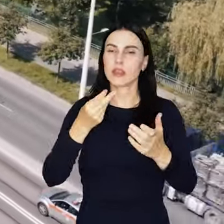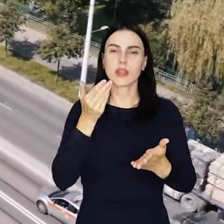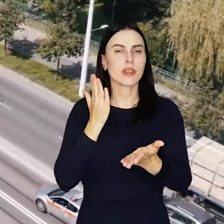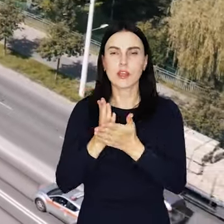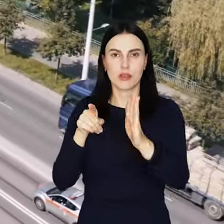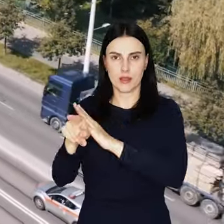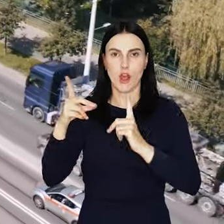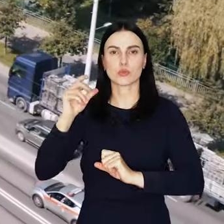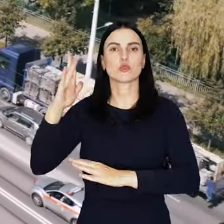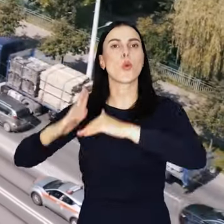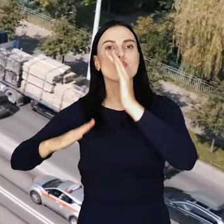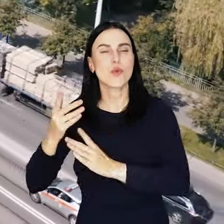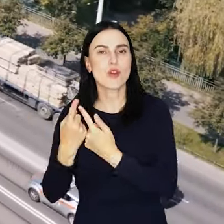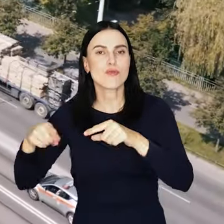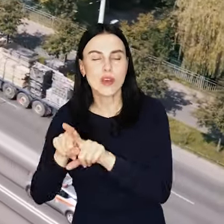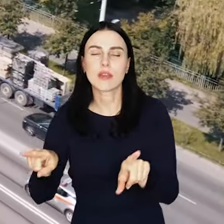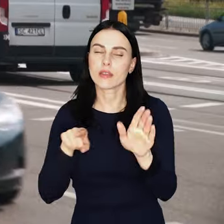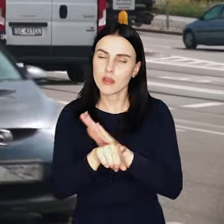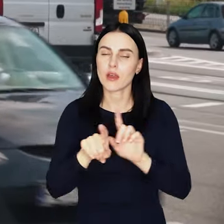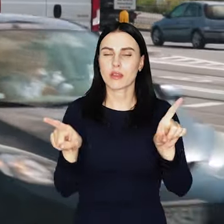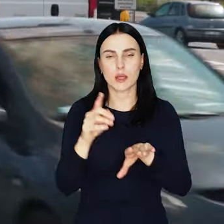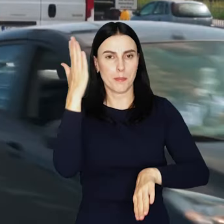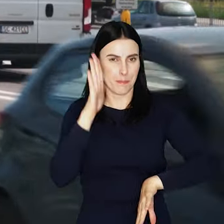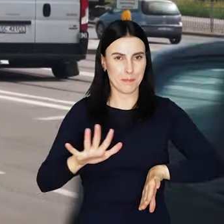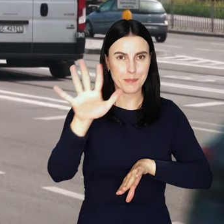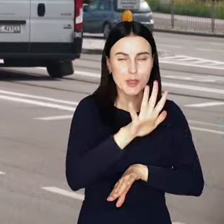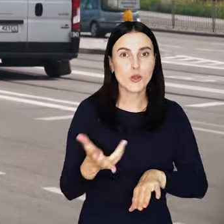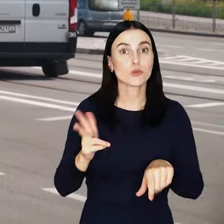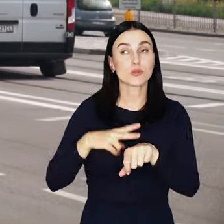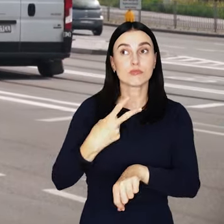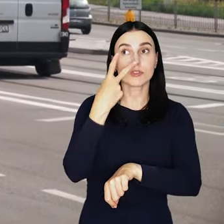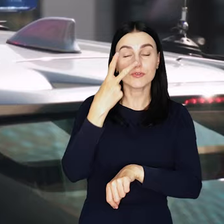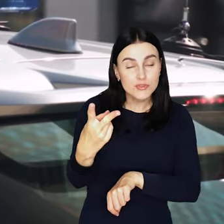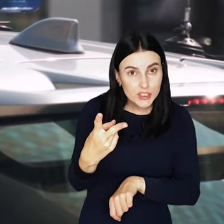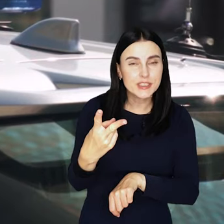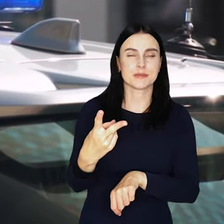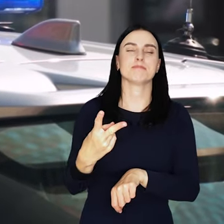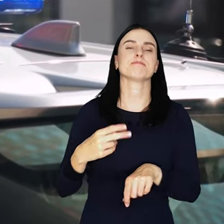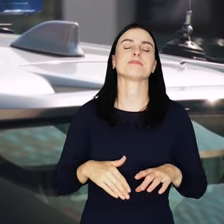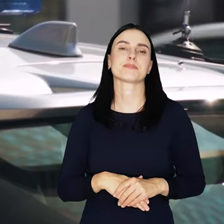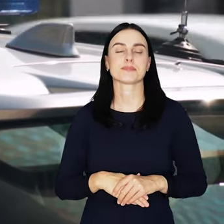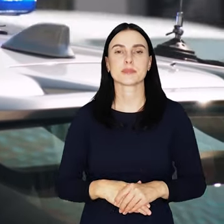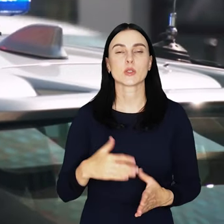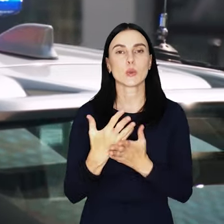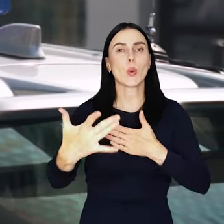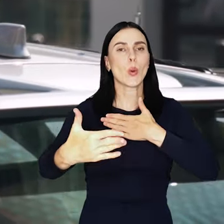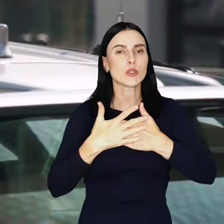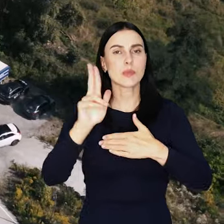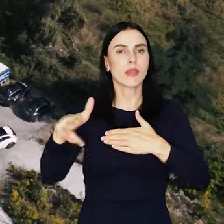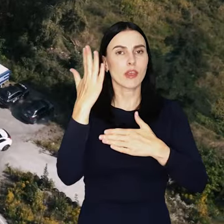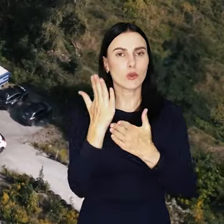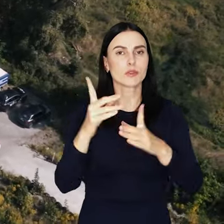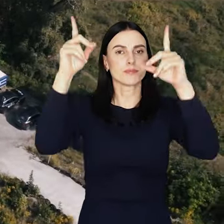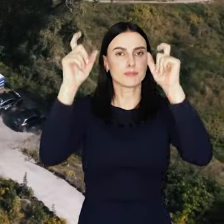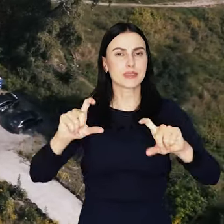dla budowniczych trasy i MPK, ale również dla samych mieszkańców, którzy go widzieli i chętnie komentowali. Zbliża się